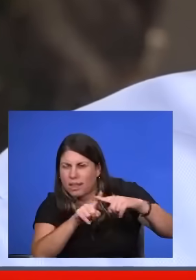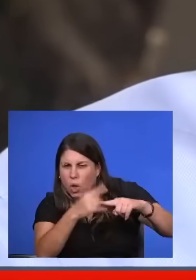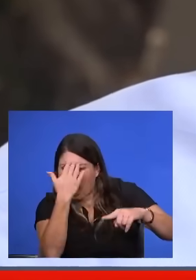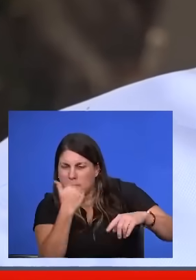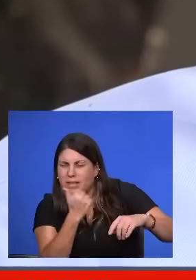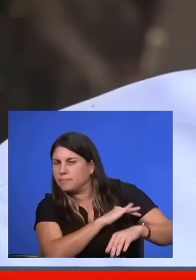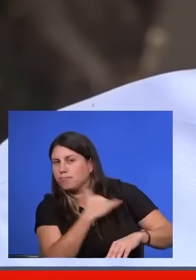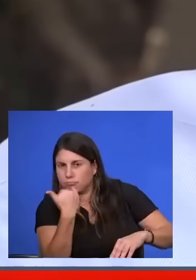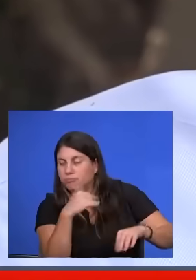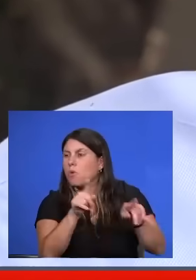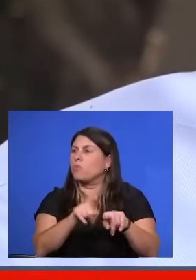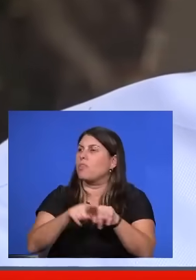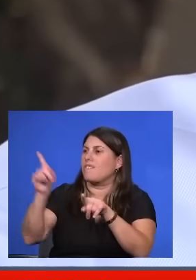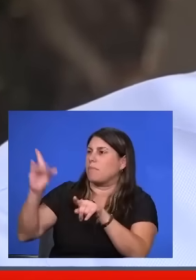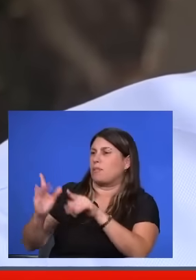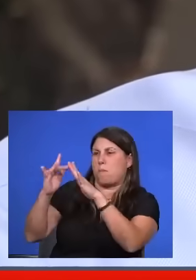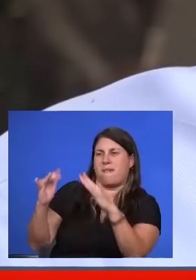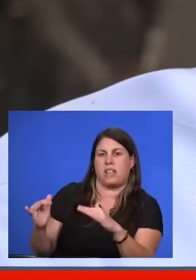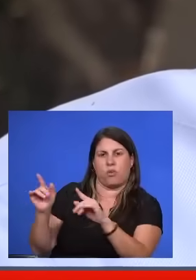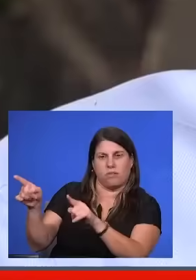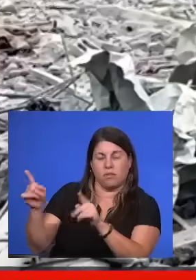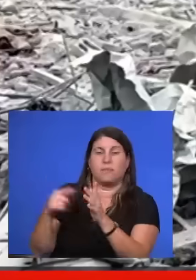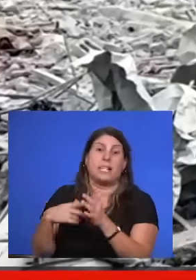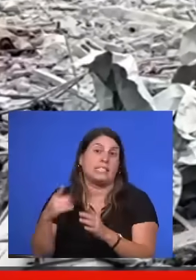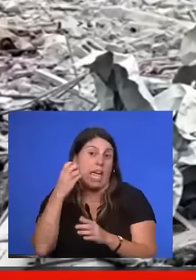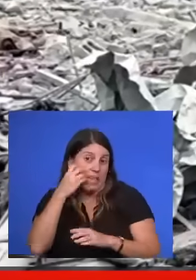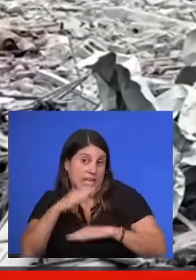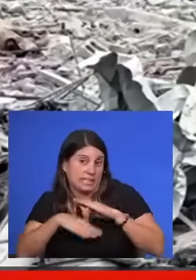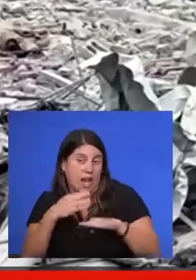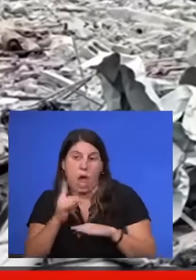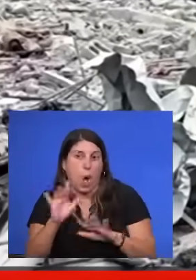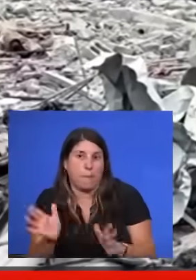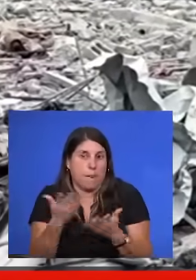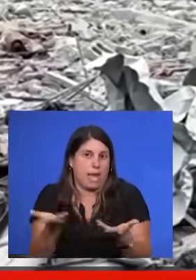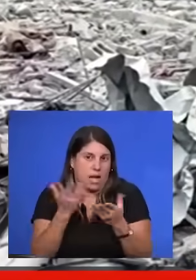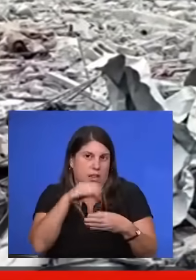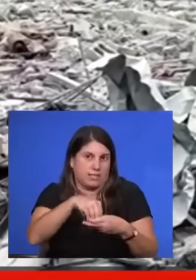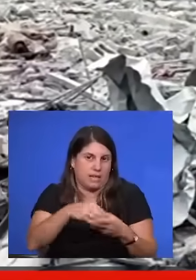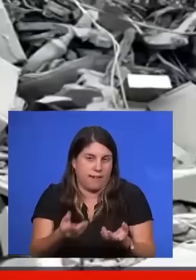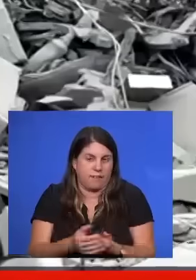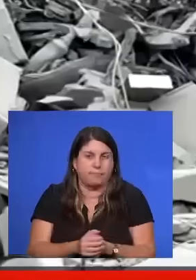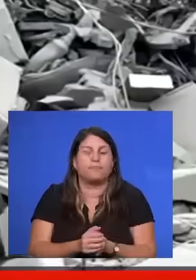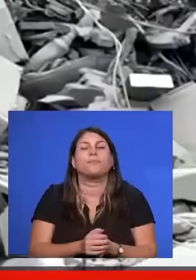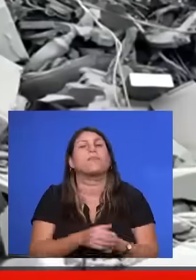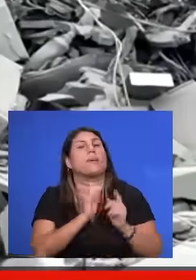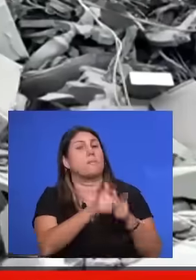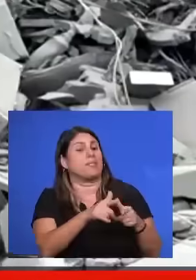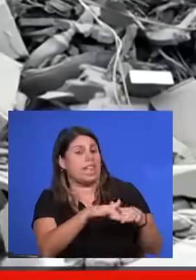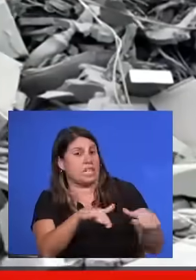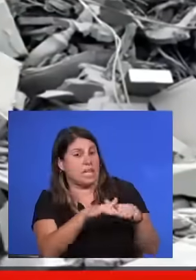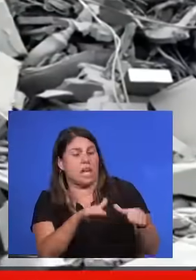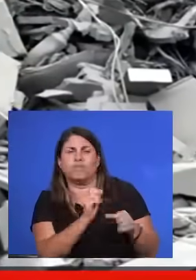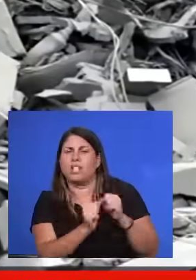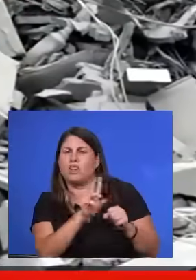בדרום לבנון, ולכן נסראללה איננו ממהר. מבצע קרקעי בעזה התקשה להיות סטרילי